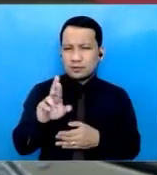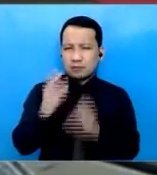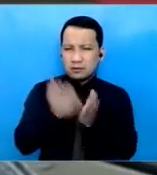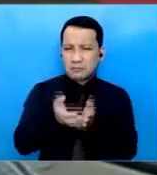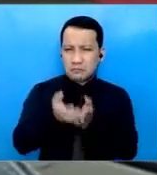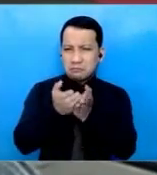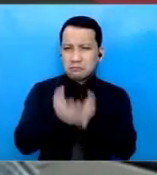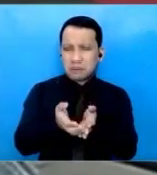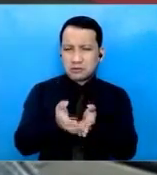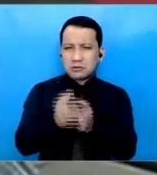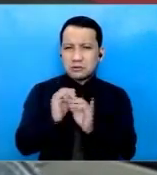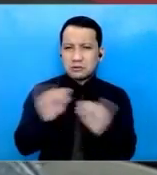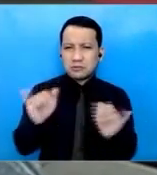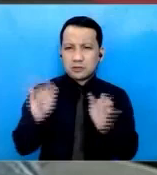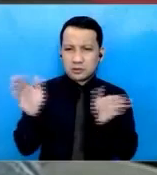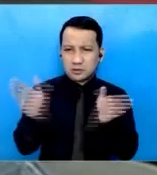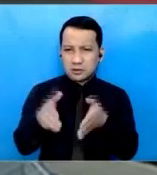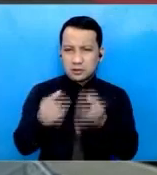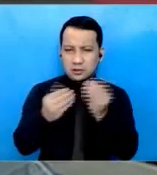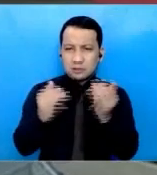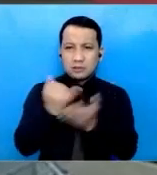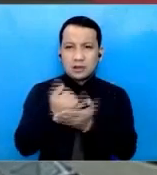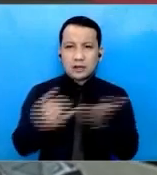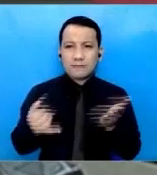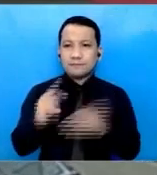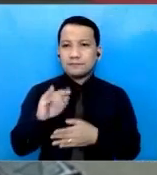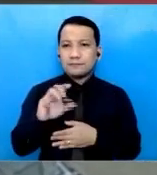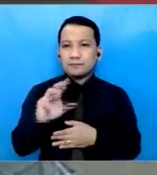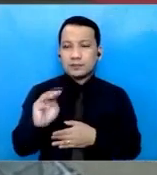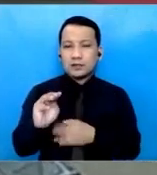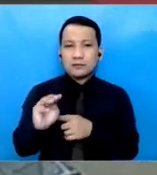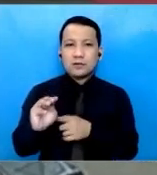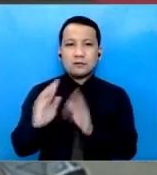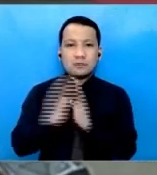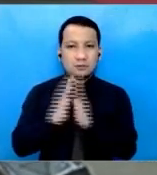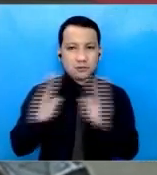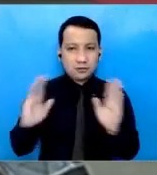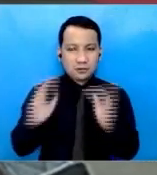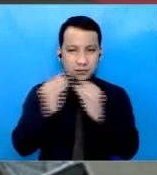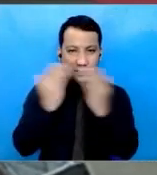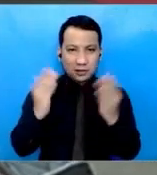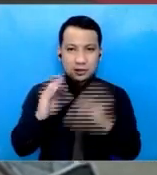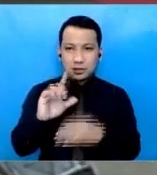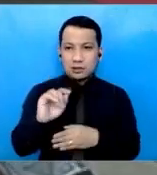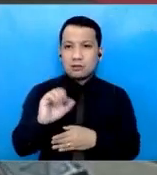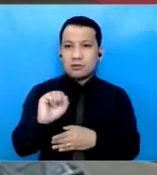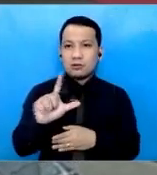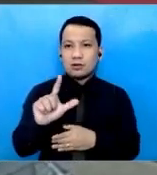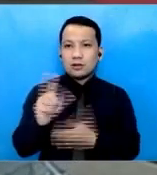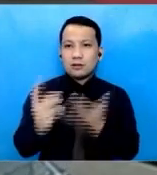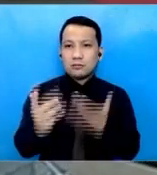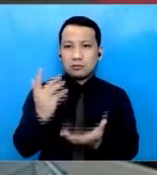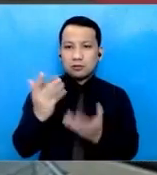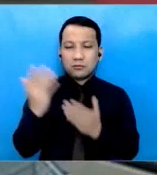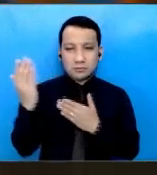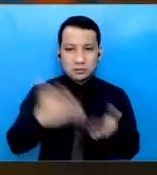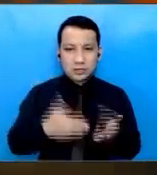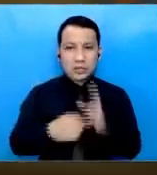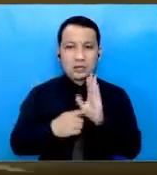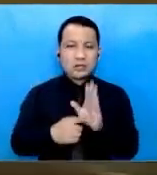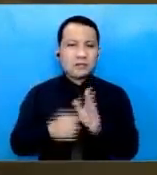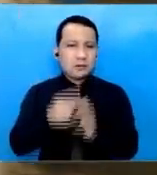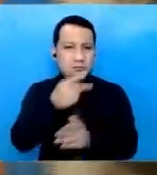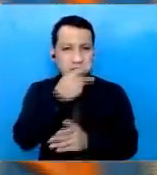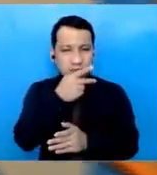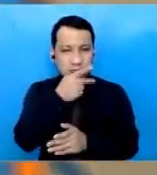sa mga maliliit na barko itong mga items na to, tapos pinalalabas na lang na local vessels, tapos papasok sa mga private ports natin.